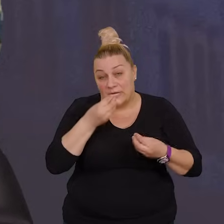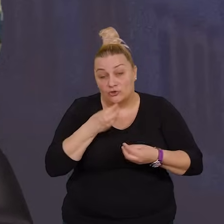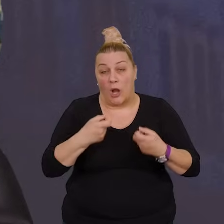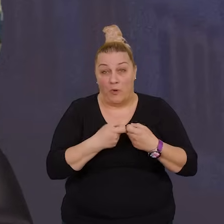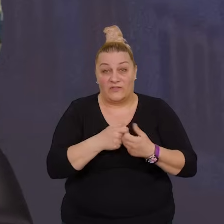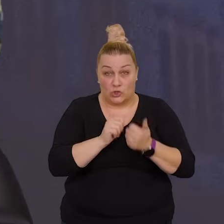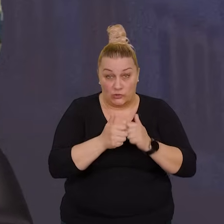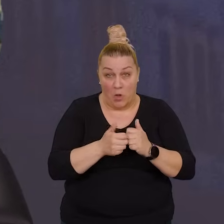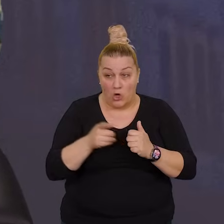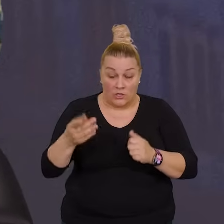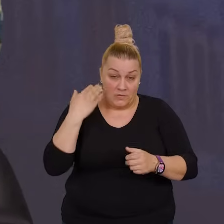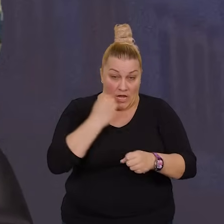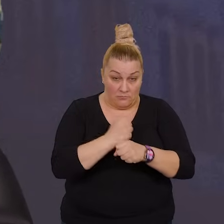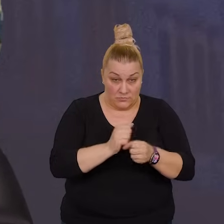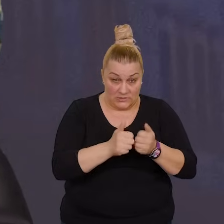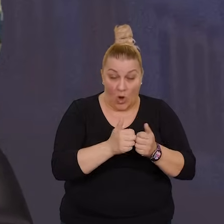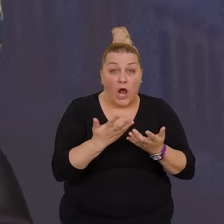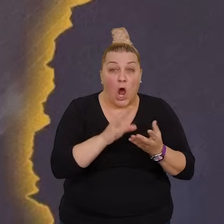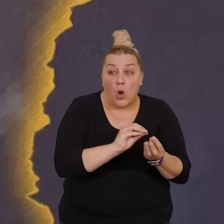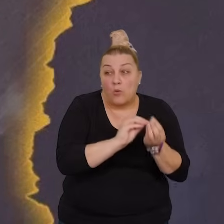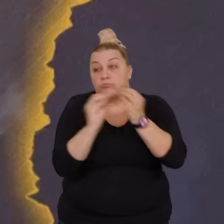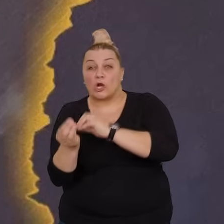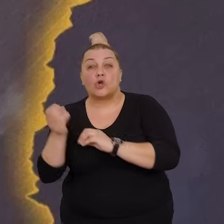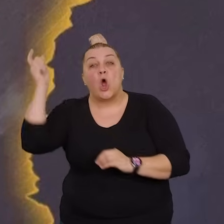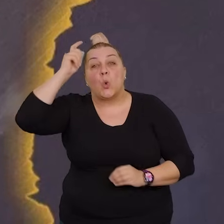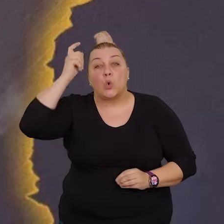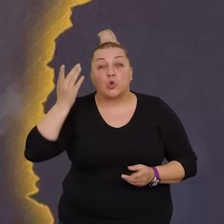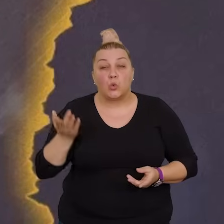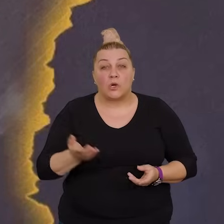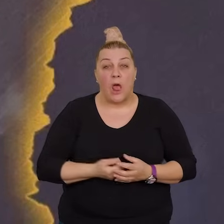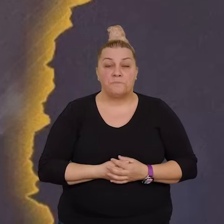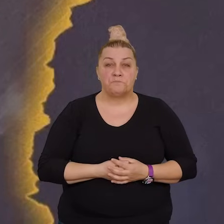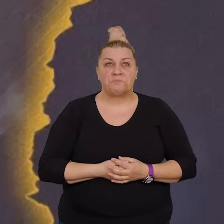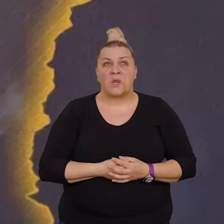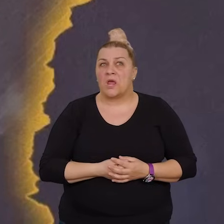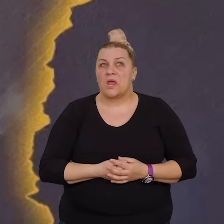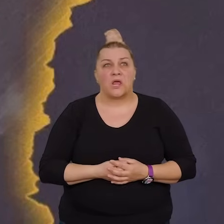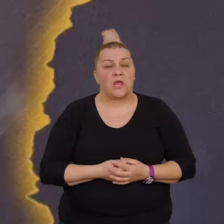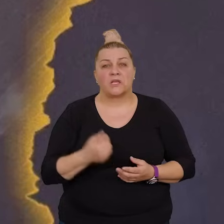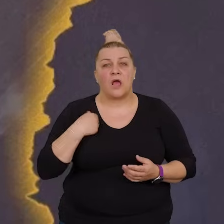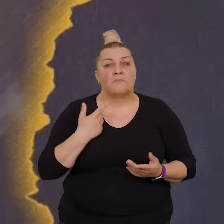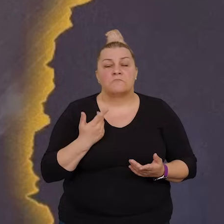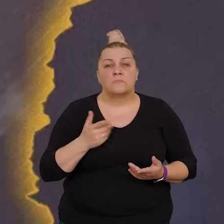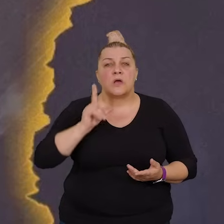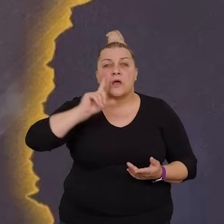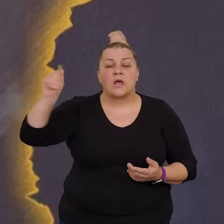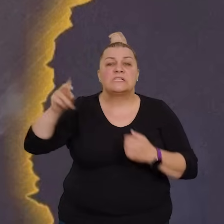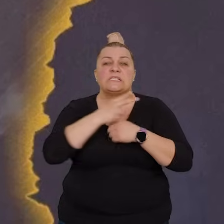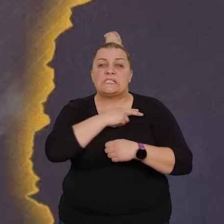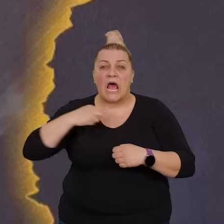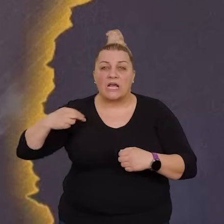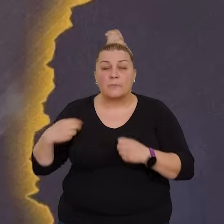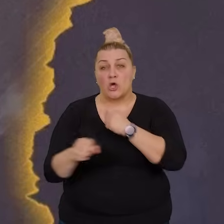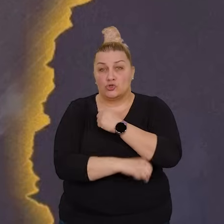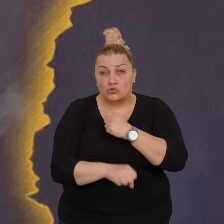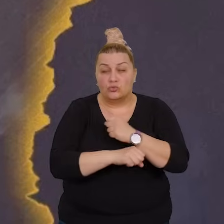sporta prešli u kulturu? Pa nekako je to išlo spontano. Ja sam otišao igrati vaterpolo u Zagrebu i otišao sam studirati fakultet